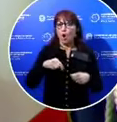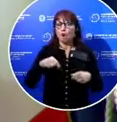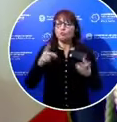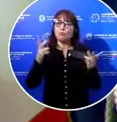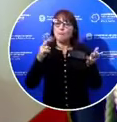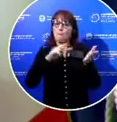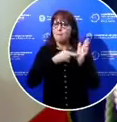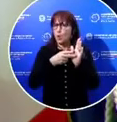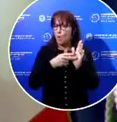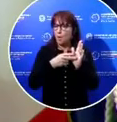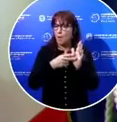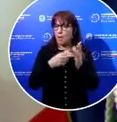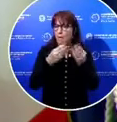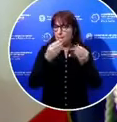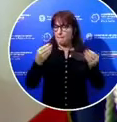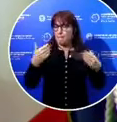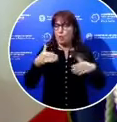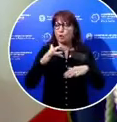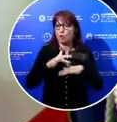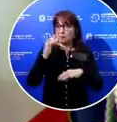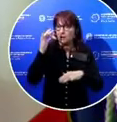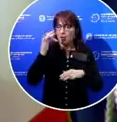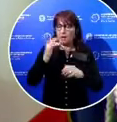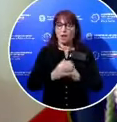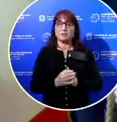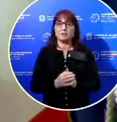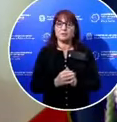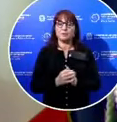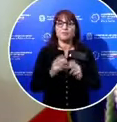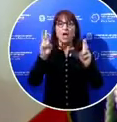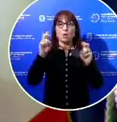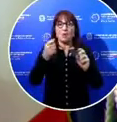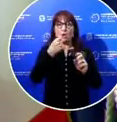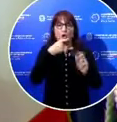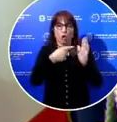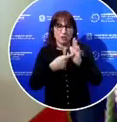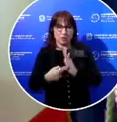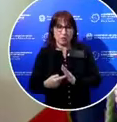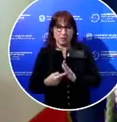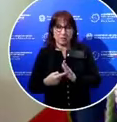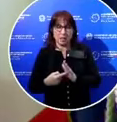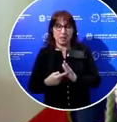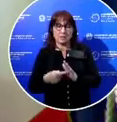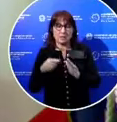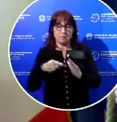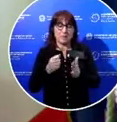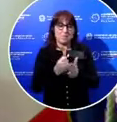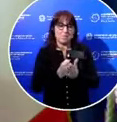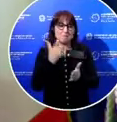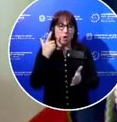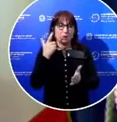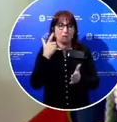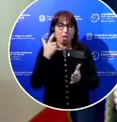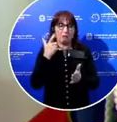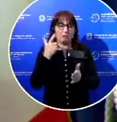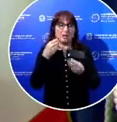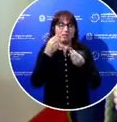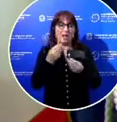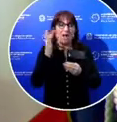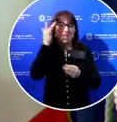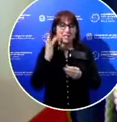questa conferenza sono molto delicati. La tossicodipendenza, in particolare, rappresenta un importante fattore di rischio non solo